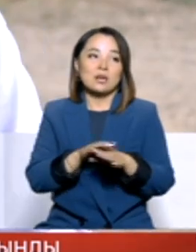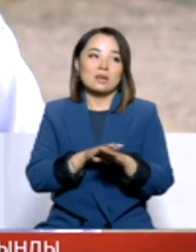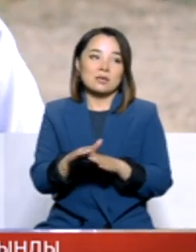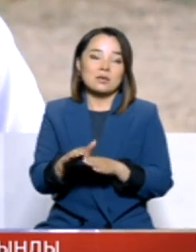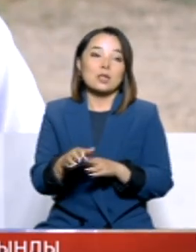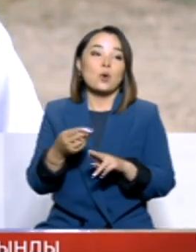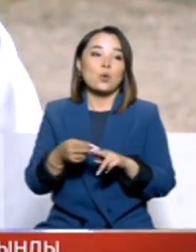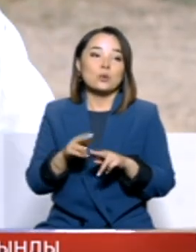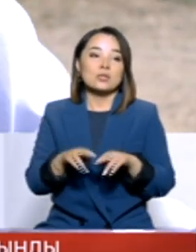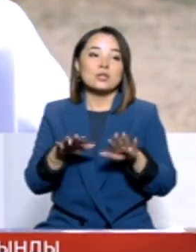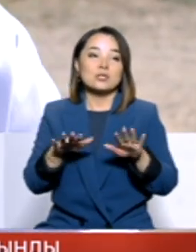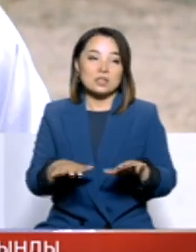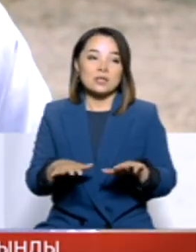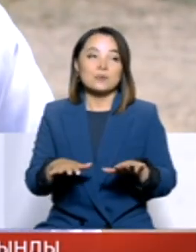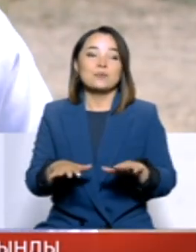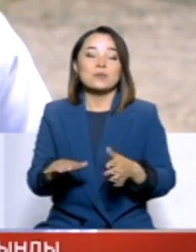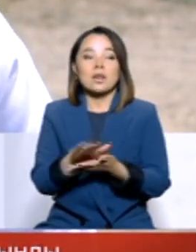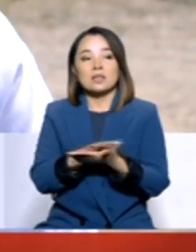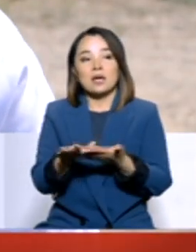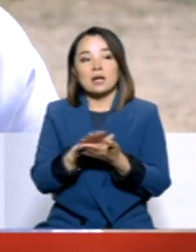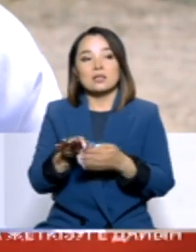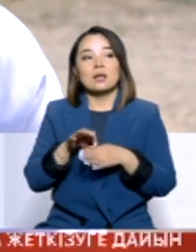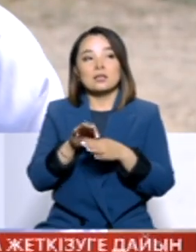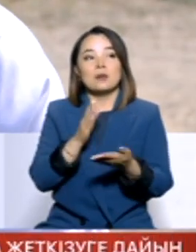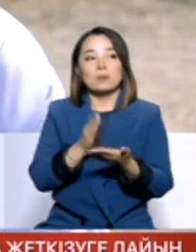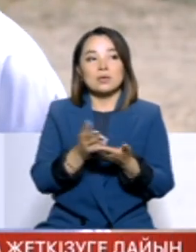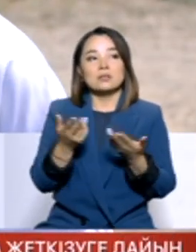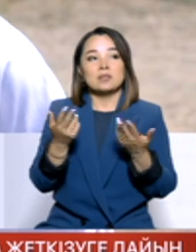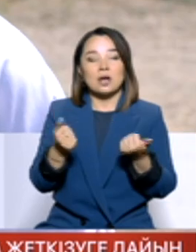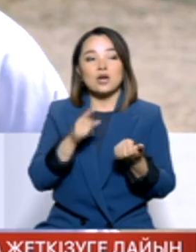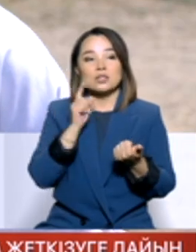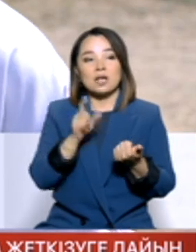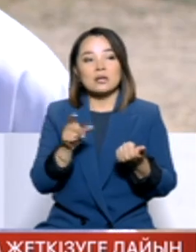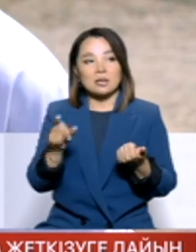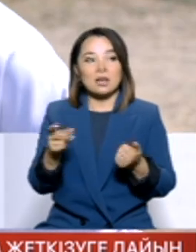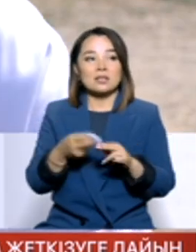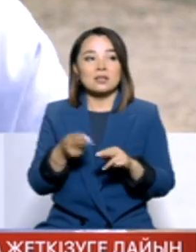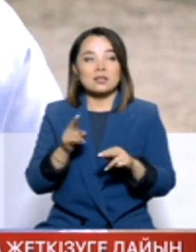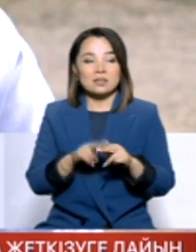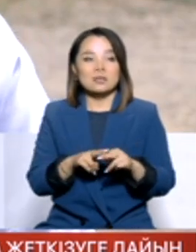осы жерді тазартып жатырмыз. Әрине, жастар енді